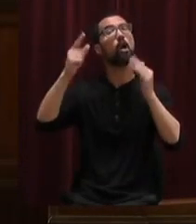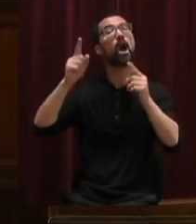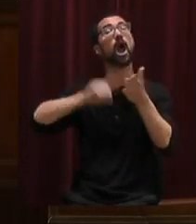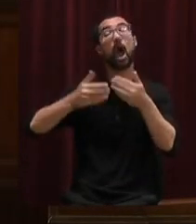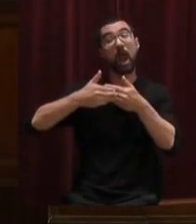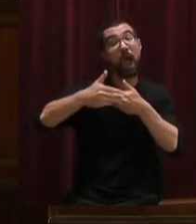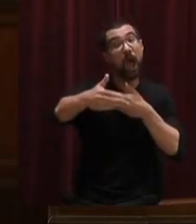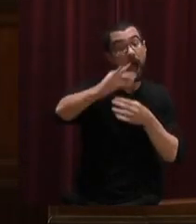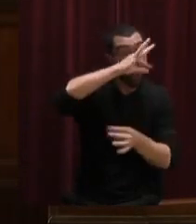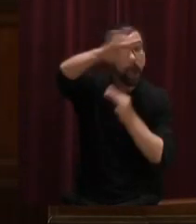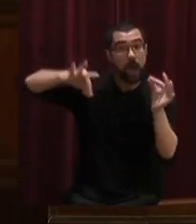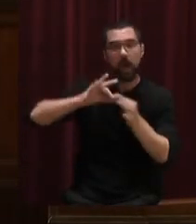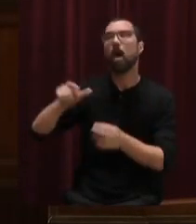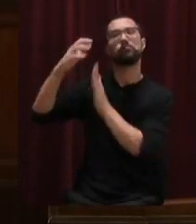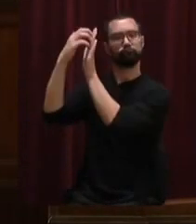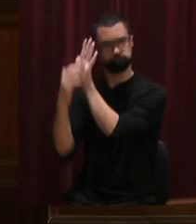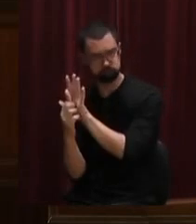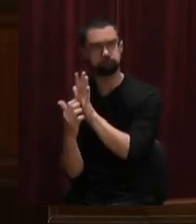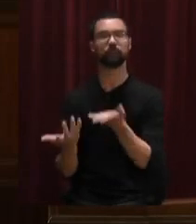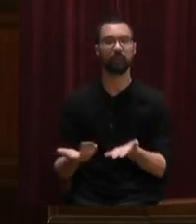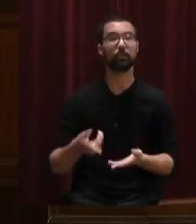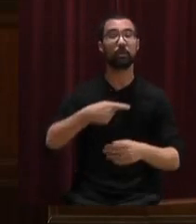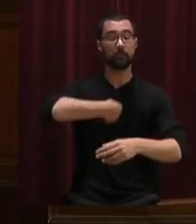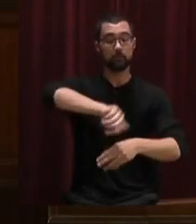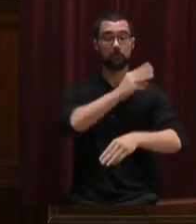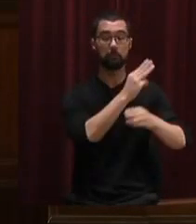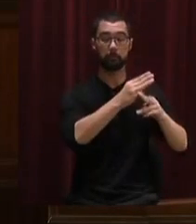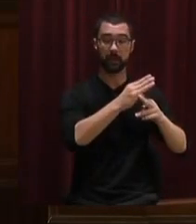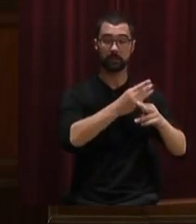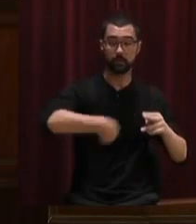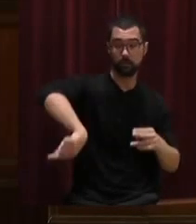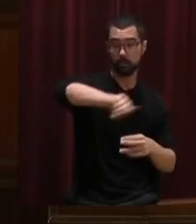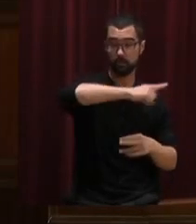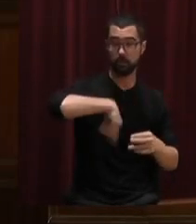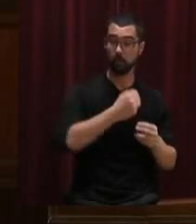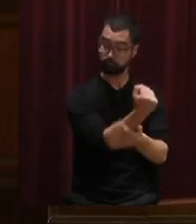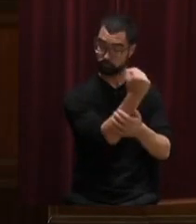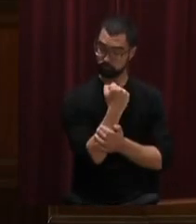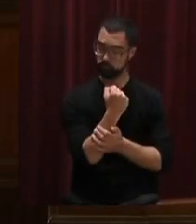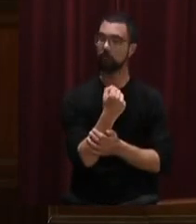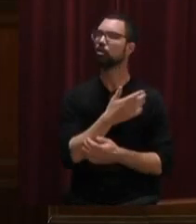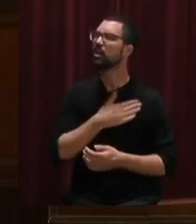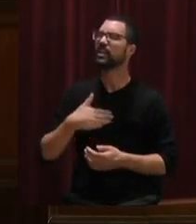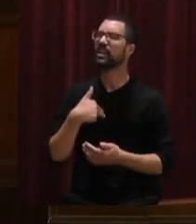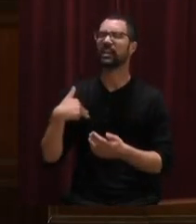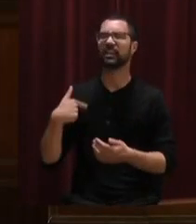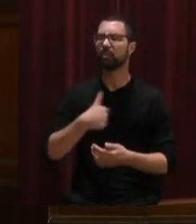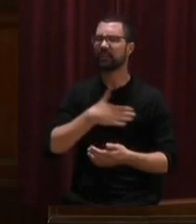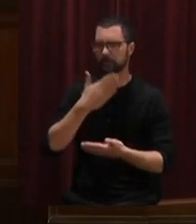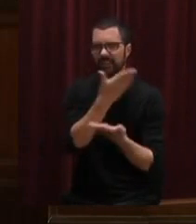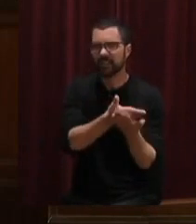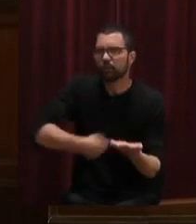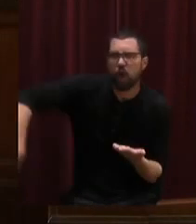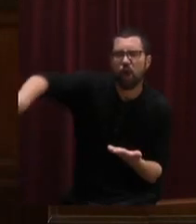compta amb el compromís ferm dels partits que li donen suport, però els demana a tots que facem una passa més enllà, perquè cada